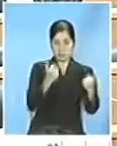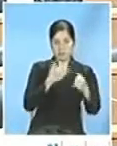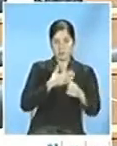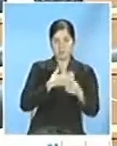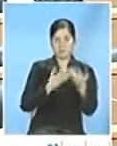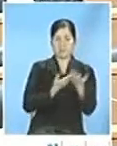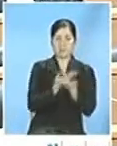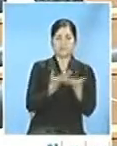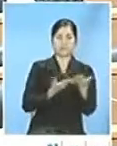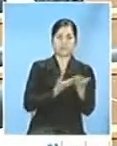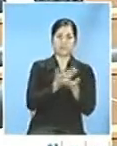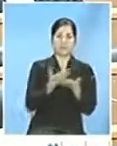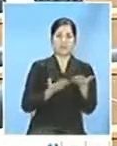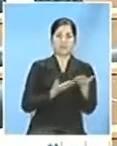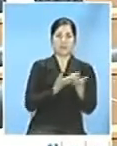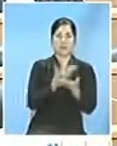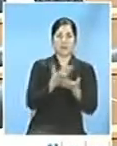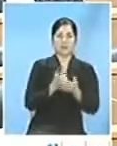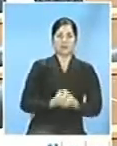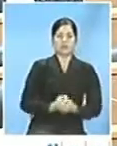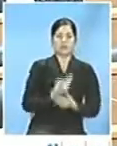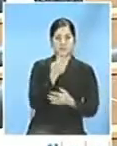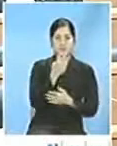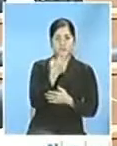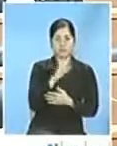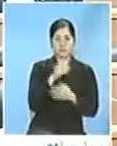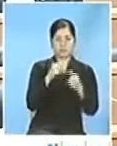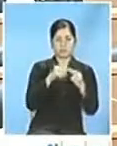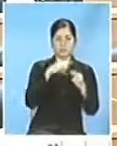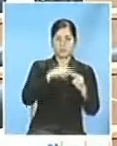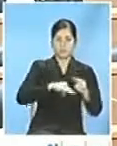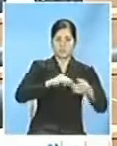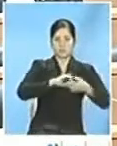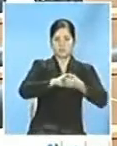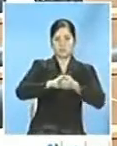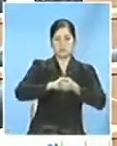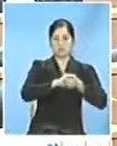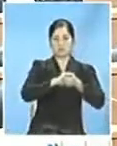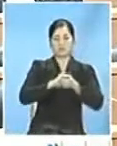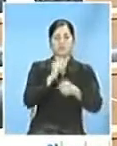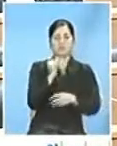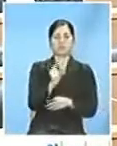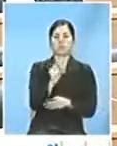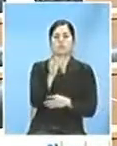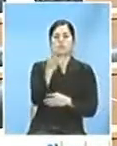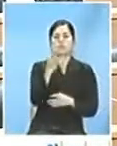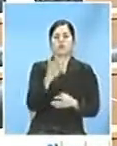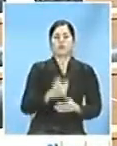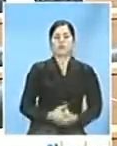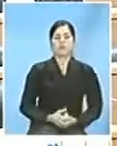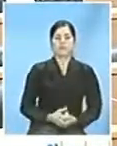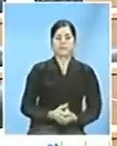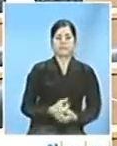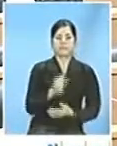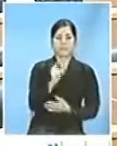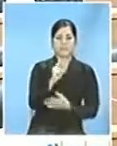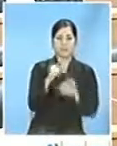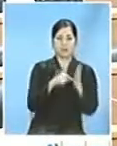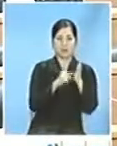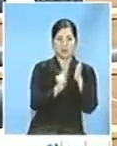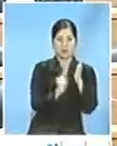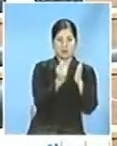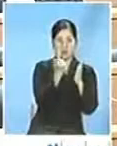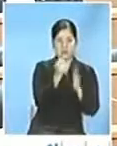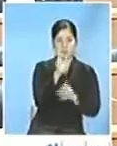ต่อไปนี้ไม่ใช่เป็นการสร้างสามัคคีและนี่เป็นจุดเริ่มต้น